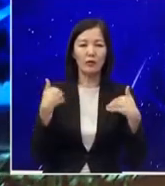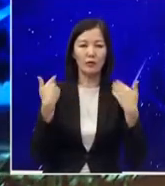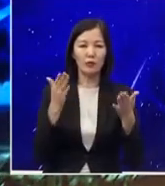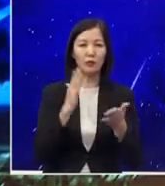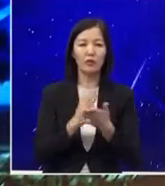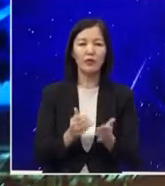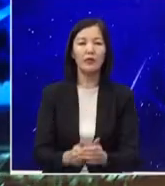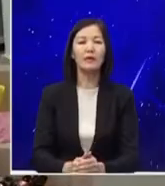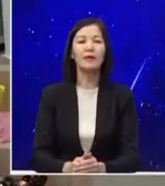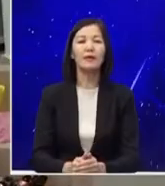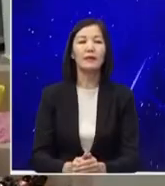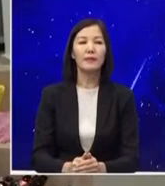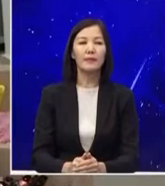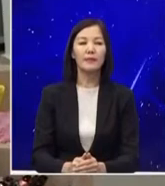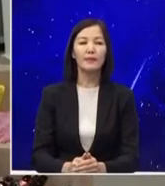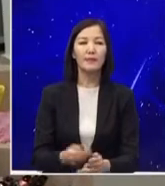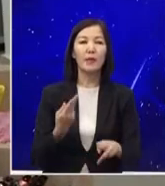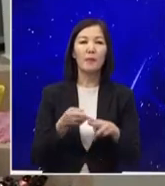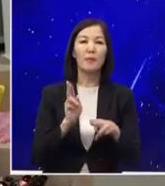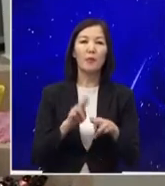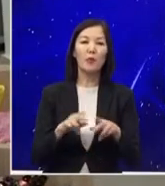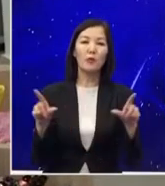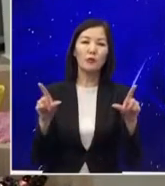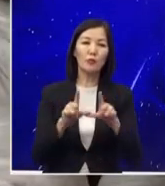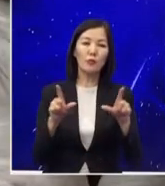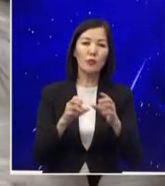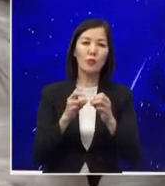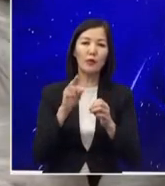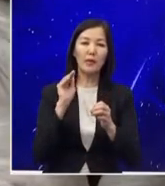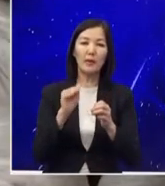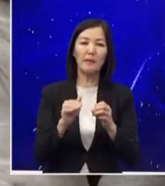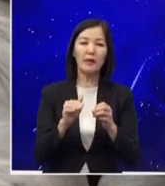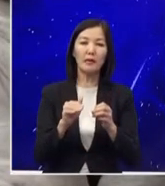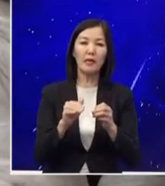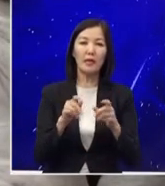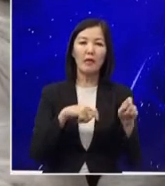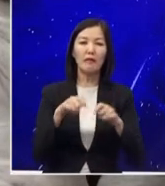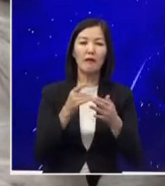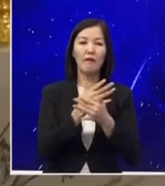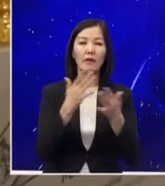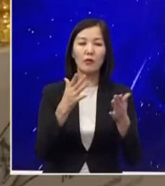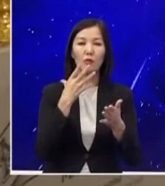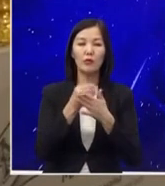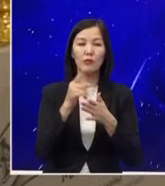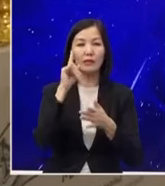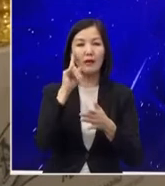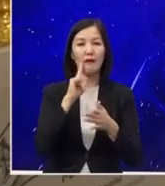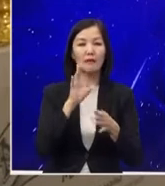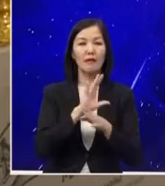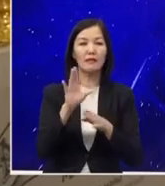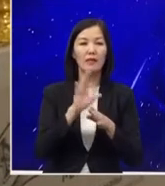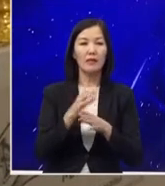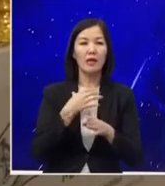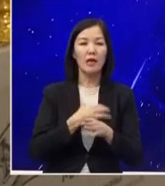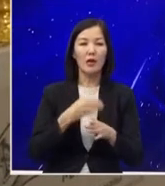жатыр. Бұл супермаркетте 12 мыңнан аса тауар түрі бар, оның дені отандық өнімдер. Мұнда әлеметтік маңызы